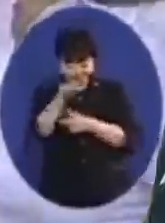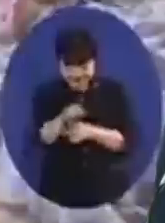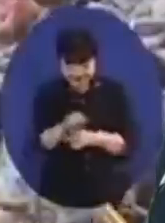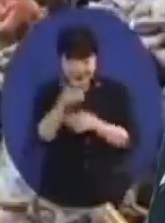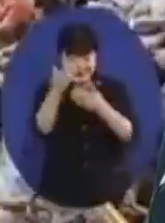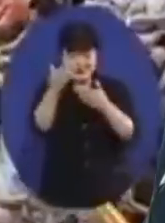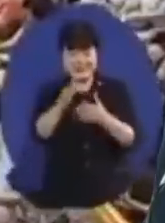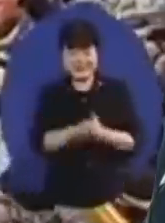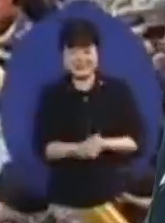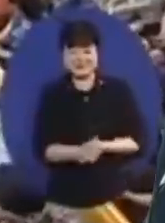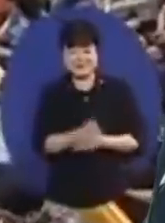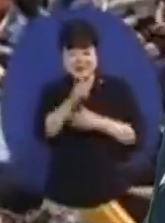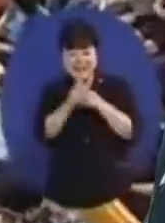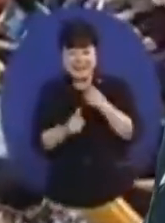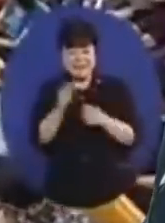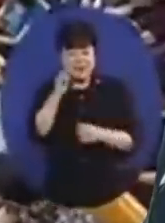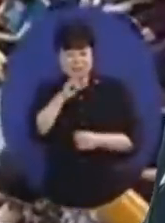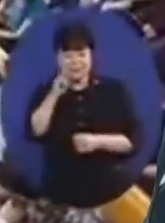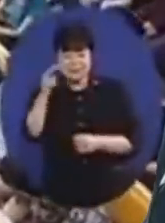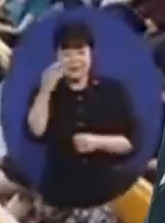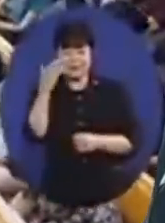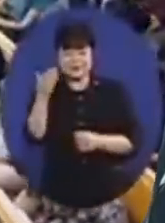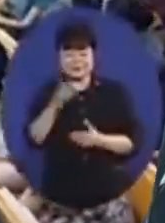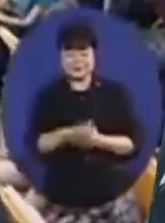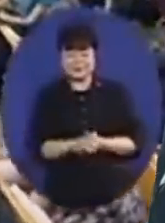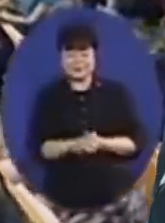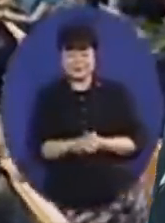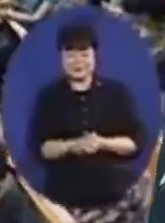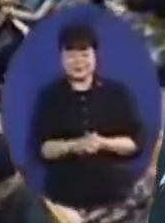주여 기도드리겠습니다 하나님 우리 아버지시여